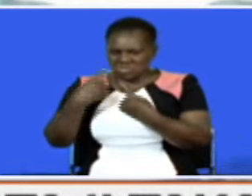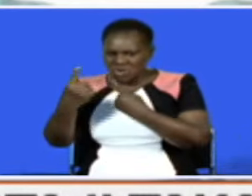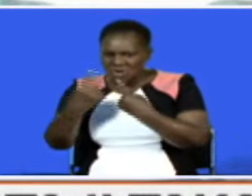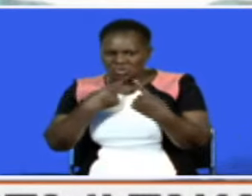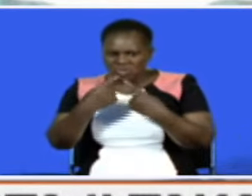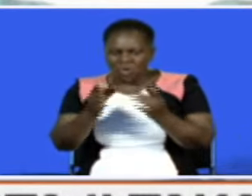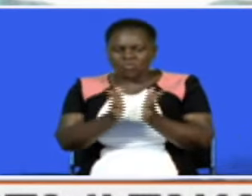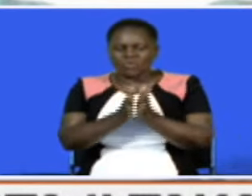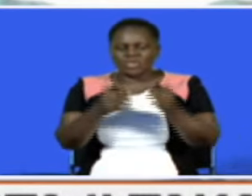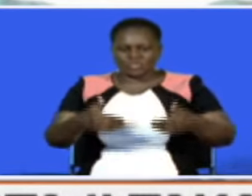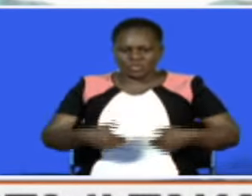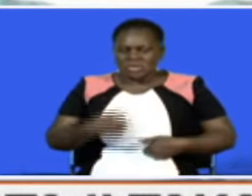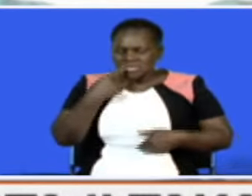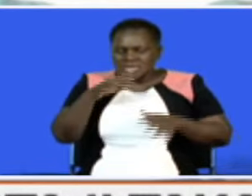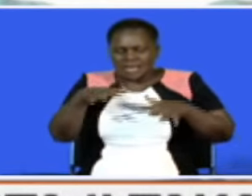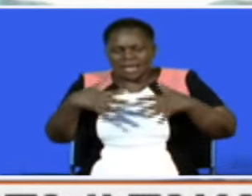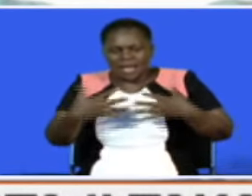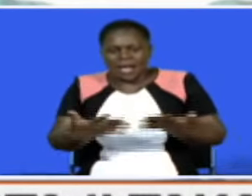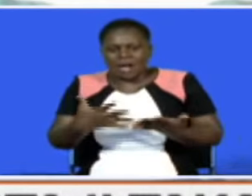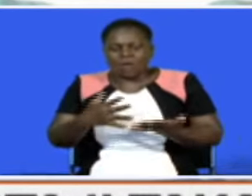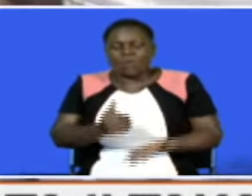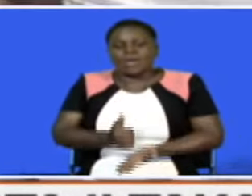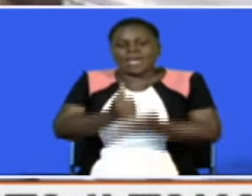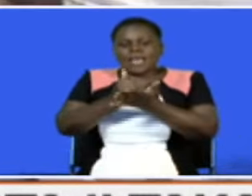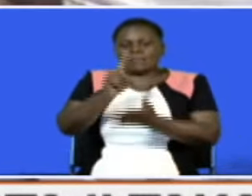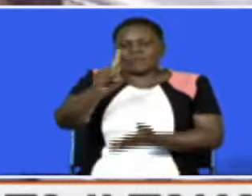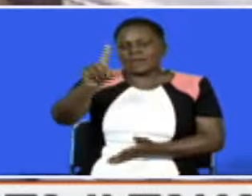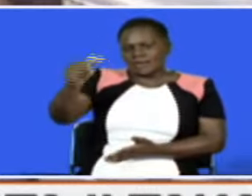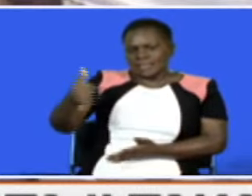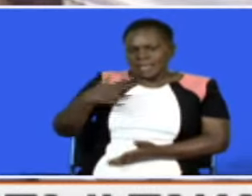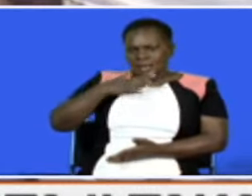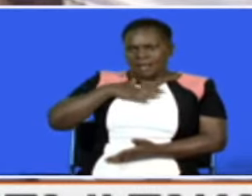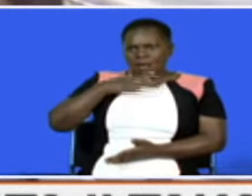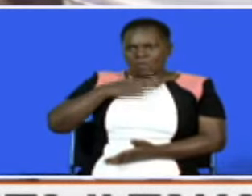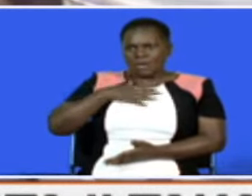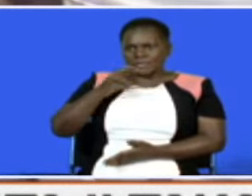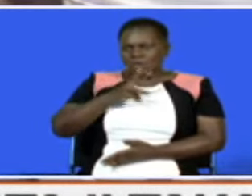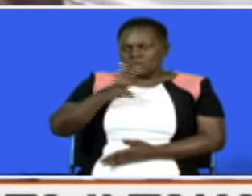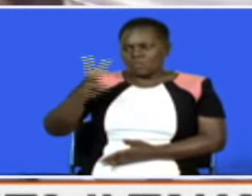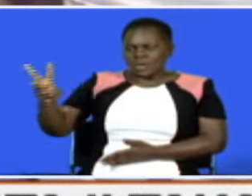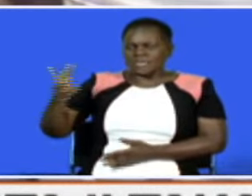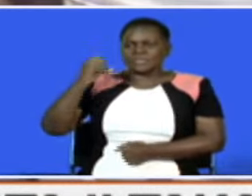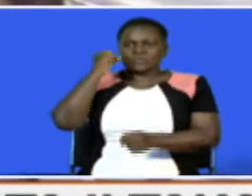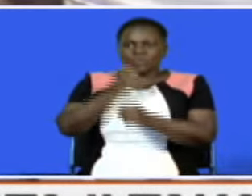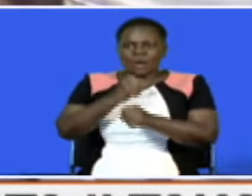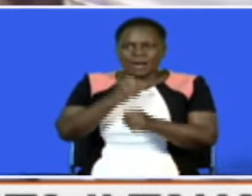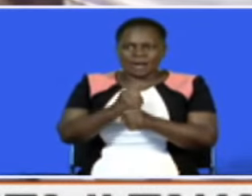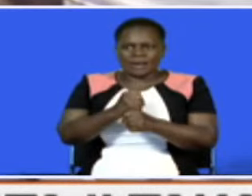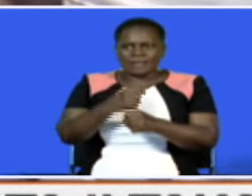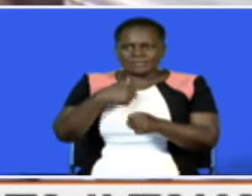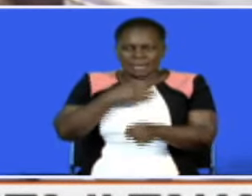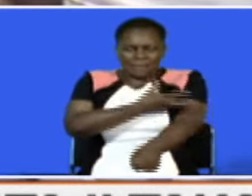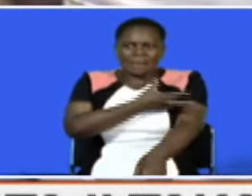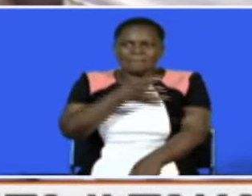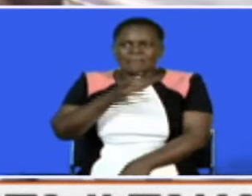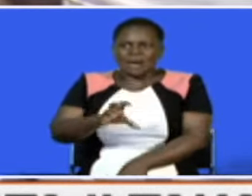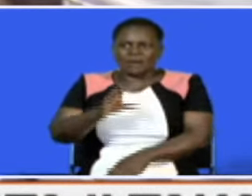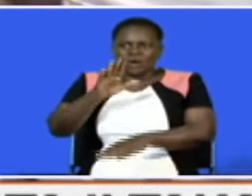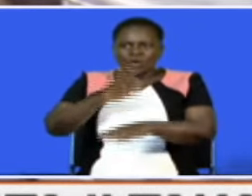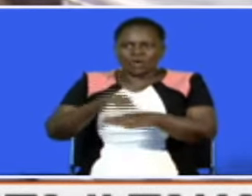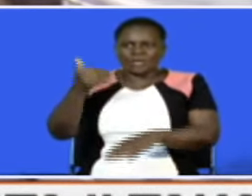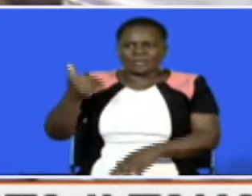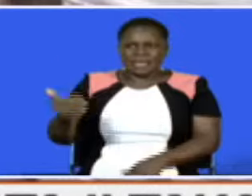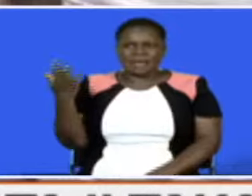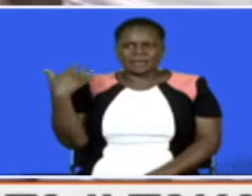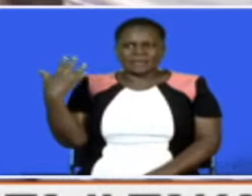wao, waambie vile watasaidiana pamoja. Sisi kwetu kama Waste Work, sahi tukiwa empower tunawaita young